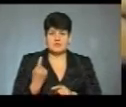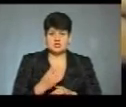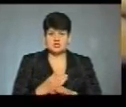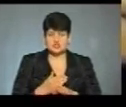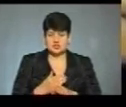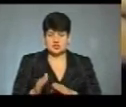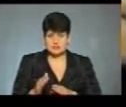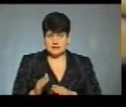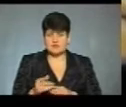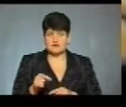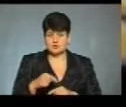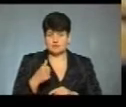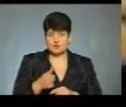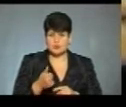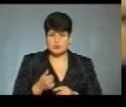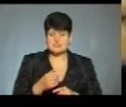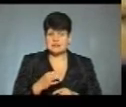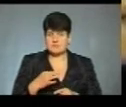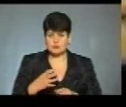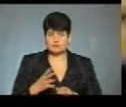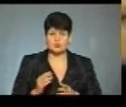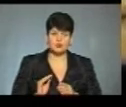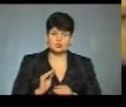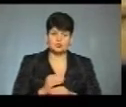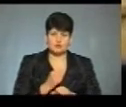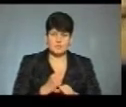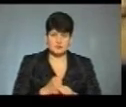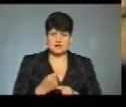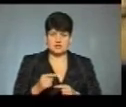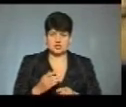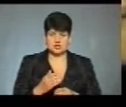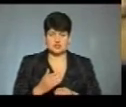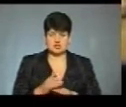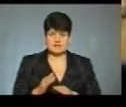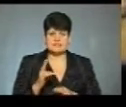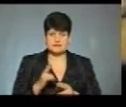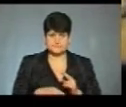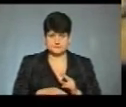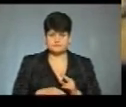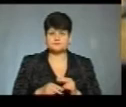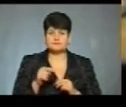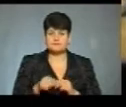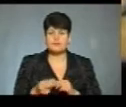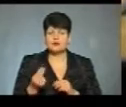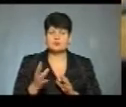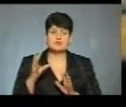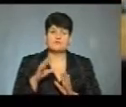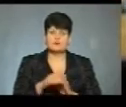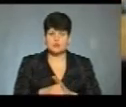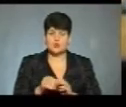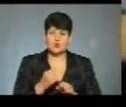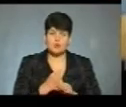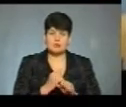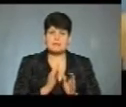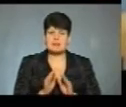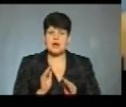році за рахунок коштів меценатів небайдуже було дороблено інша частина, і повністю пам'ятник завершений. Тому що в ці кошти війшло і робота з